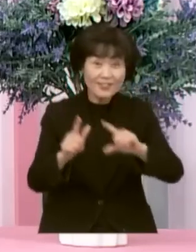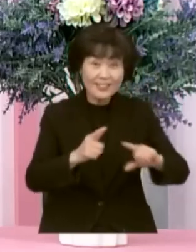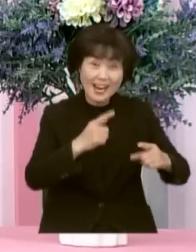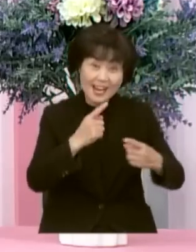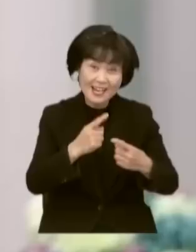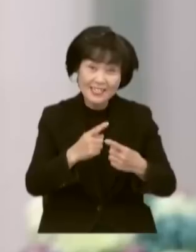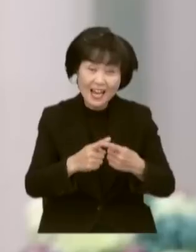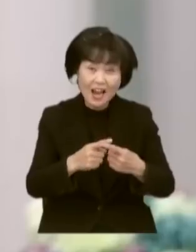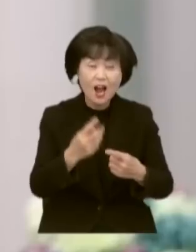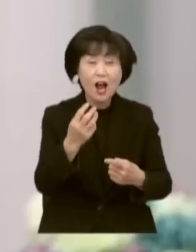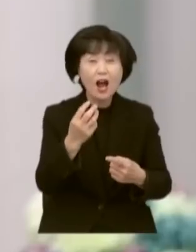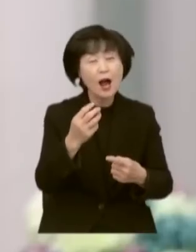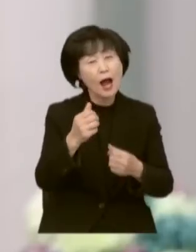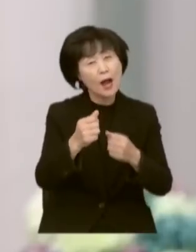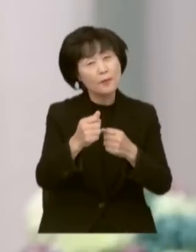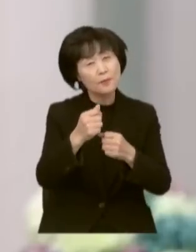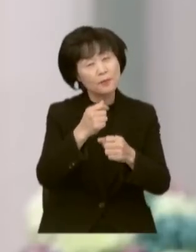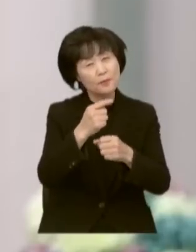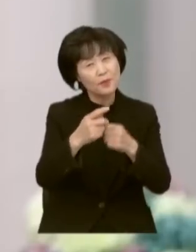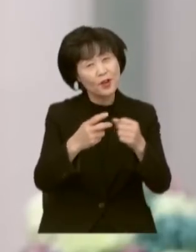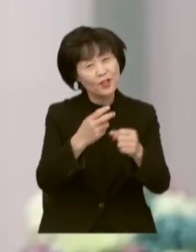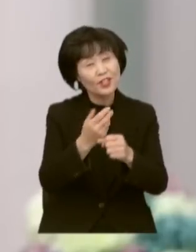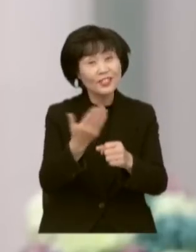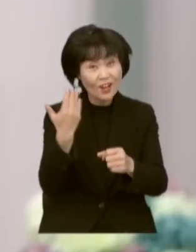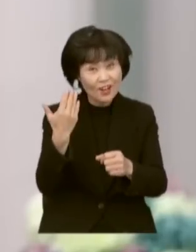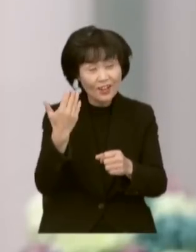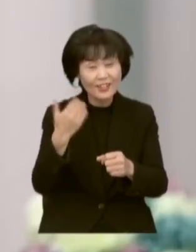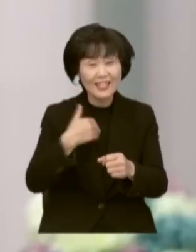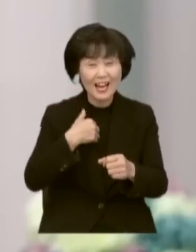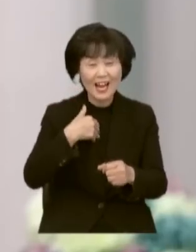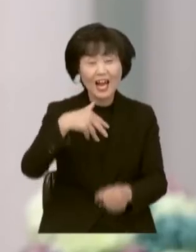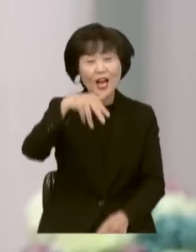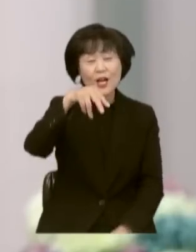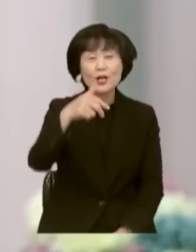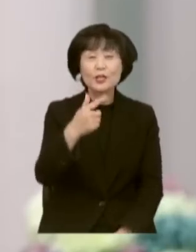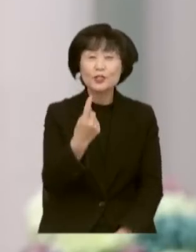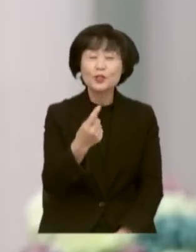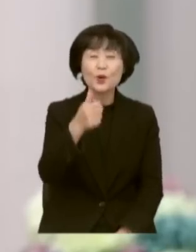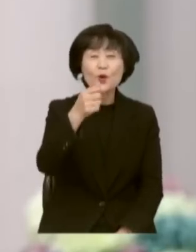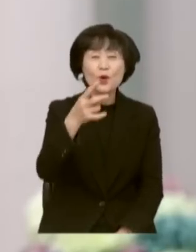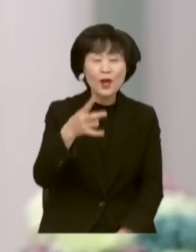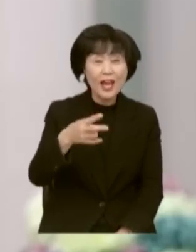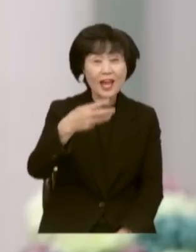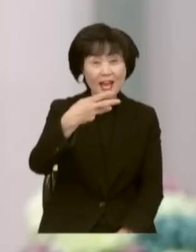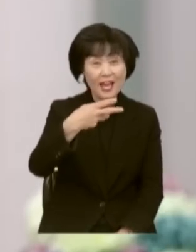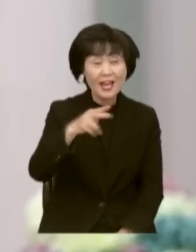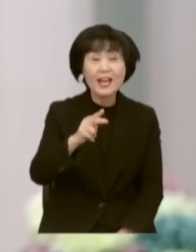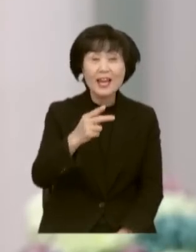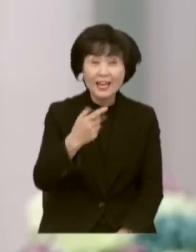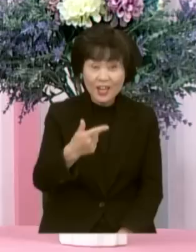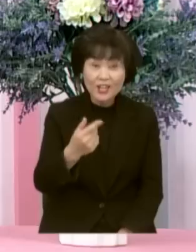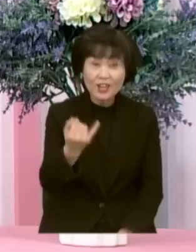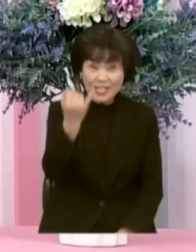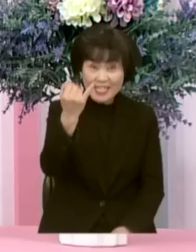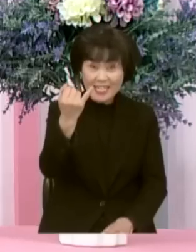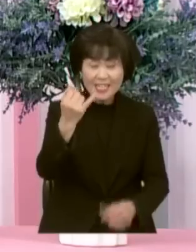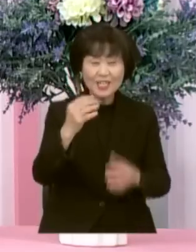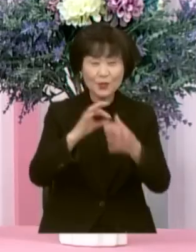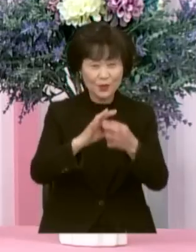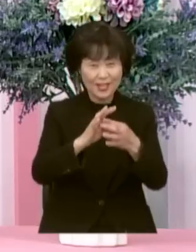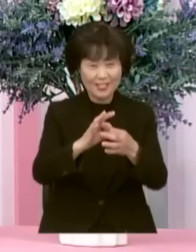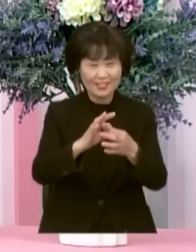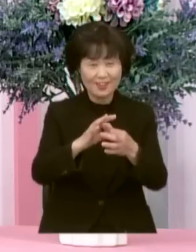그러다가 얼마 전에 몇 년 안 됐어요. 그때 조혜련 언니를 통해서 그렇게